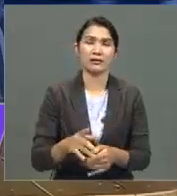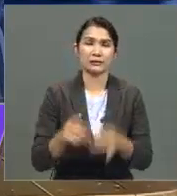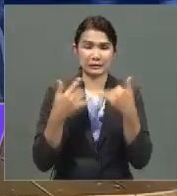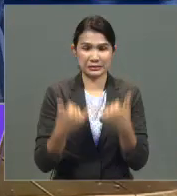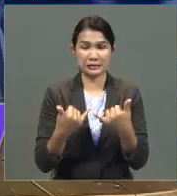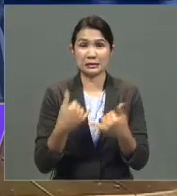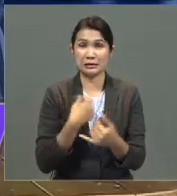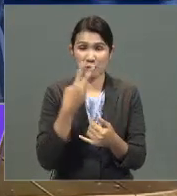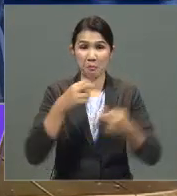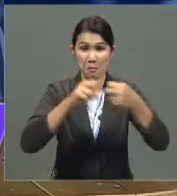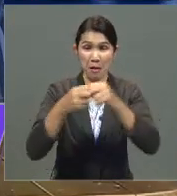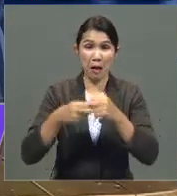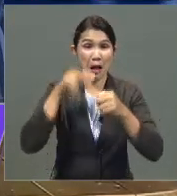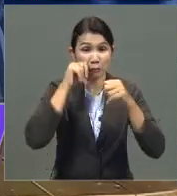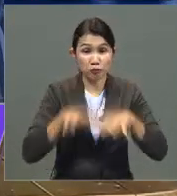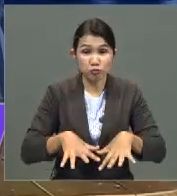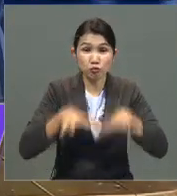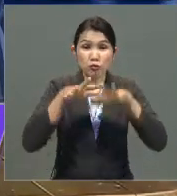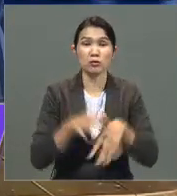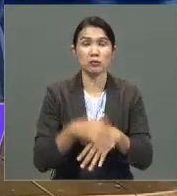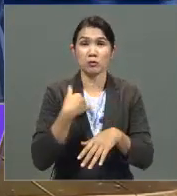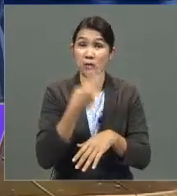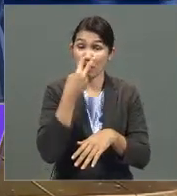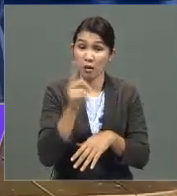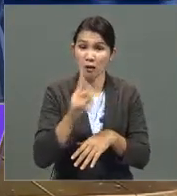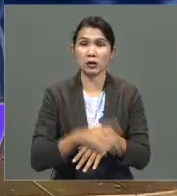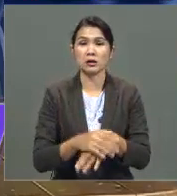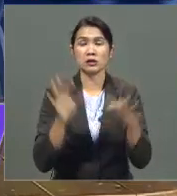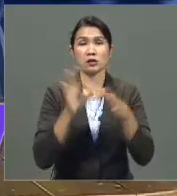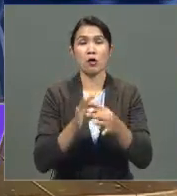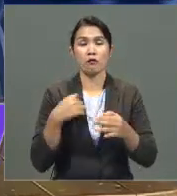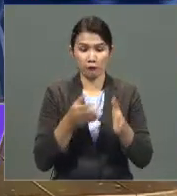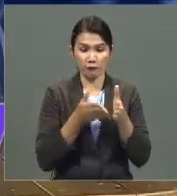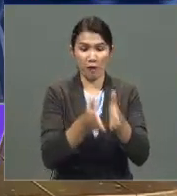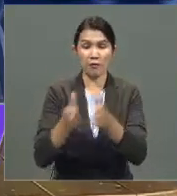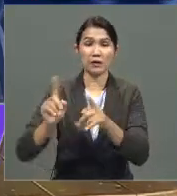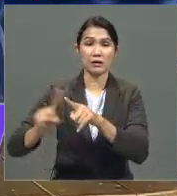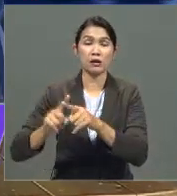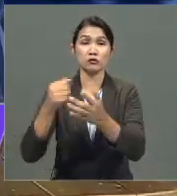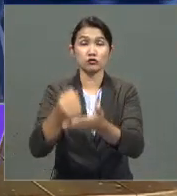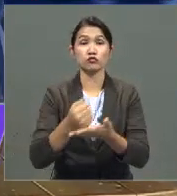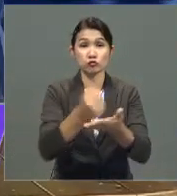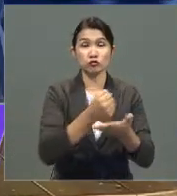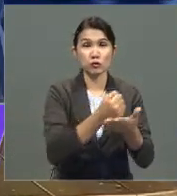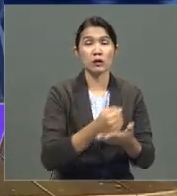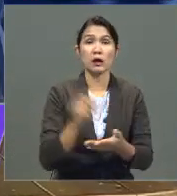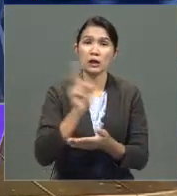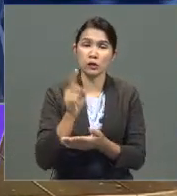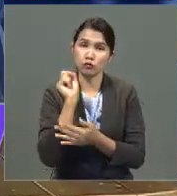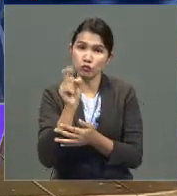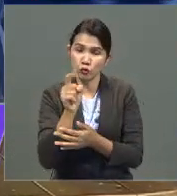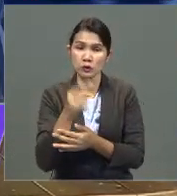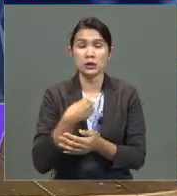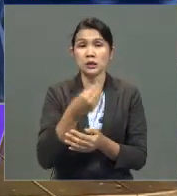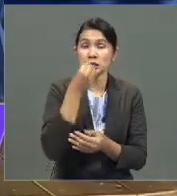ั้งนี้เนี่ยพอเราเจอวิกฤตเจอน้ำท่วมสิ่งหนึ่งที่เราเห็นก็คือความช่วยเหลือจากหน่วยงานต่างๆที่ส่งเข้าไปอะไรที่เป็นเรื่องเร่งด่วนอาหารการกินเนี่ย